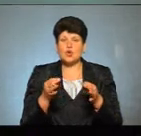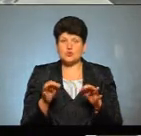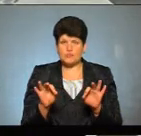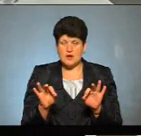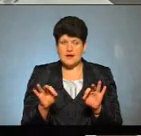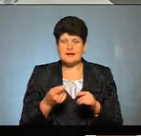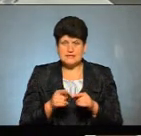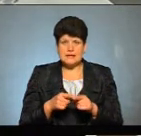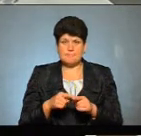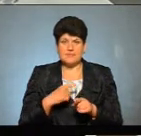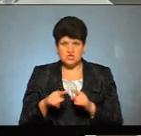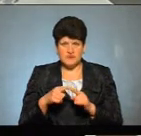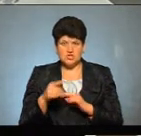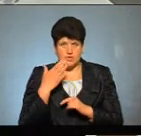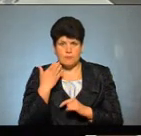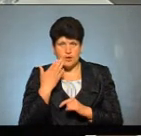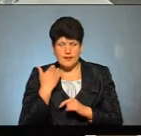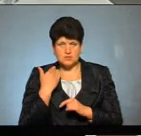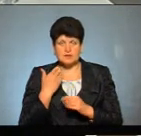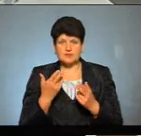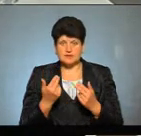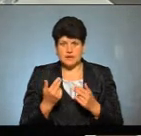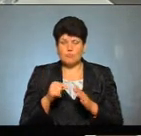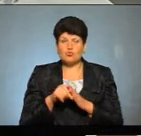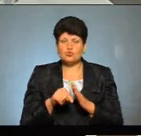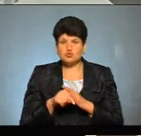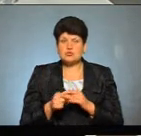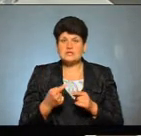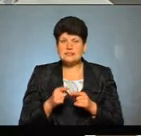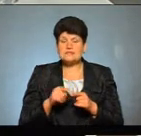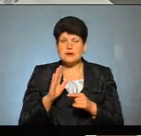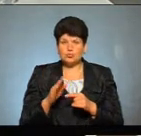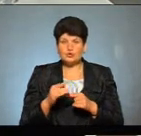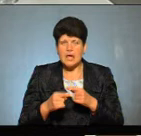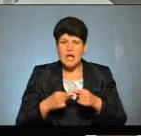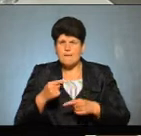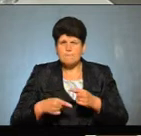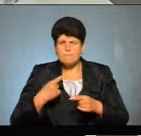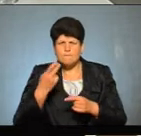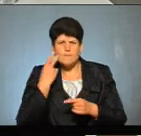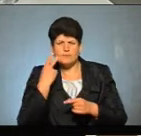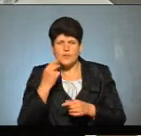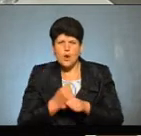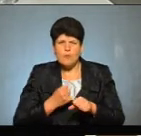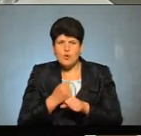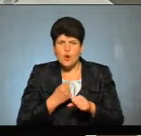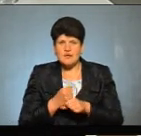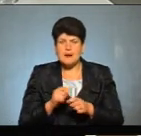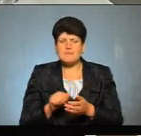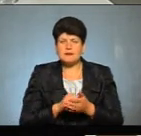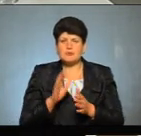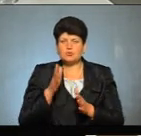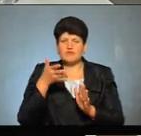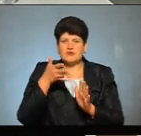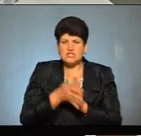це пришвидшить і полегшить? Звичайно, це, по суті, буде конвеєрна обробка матеріалів, тобто ми будемо